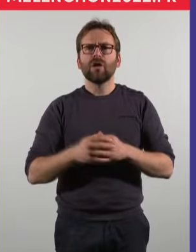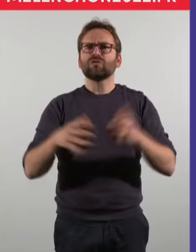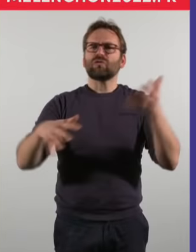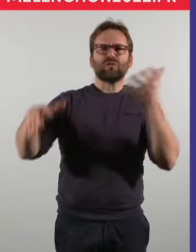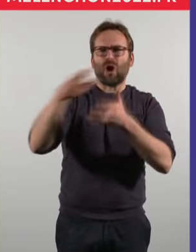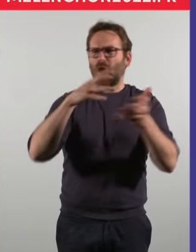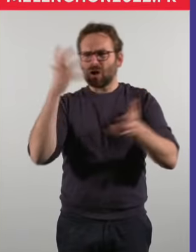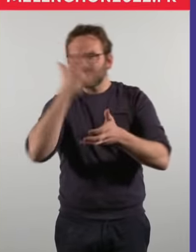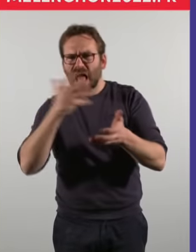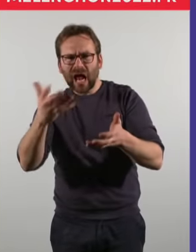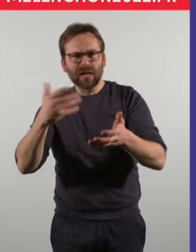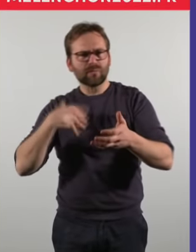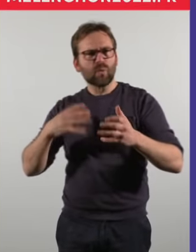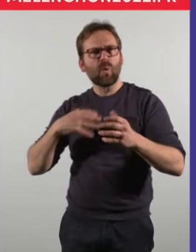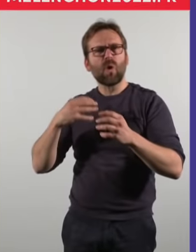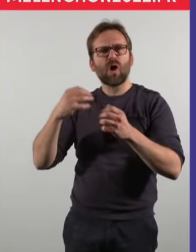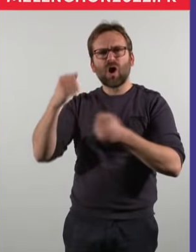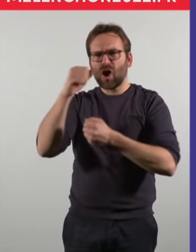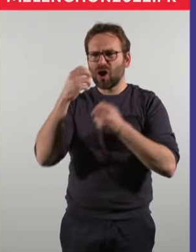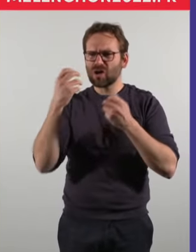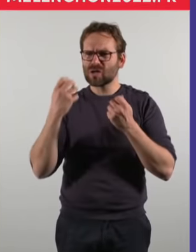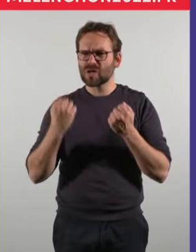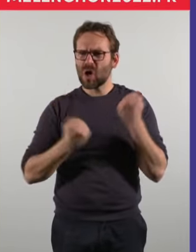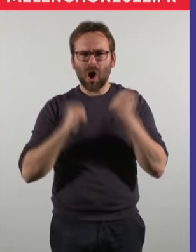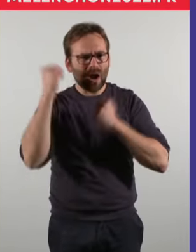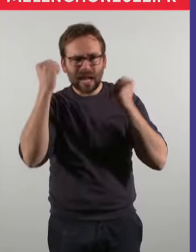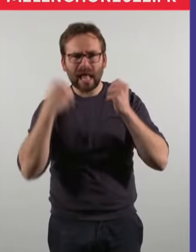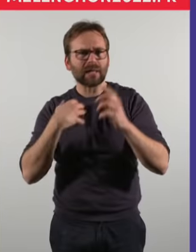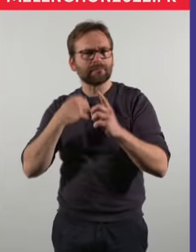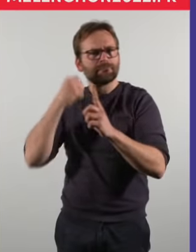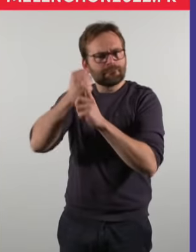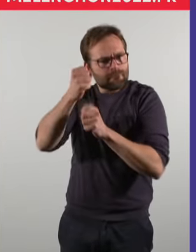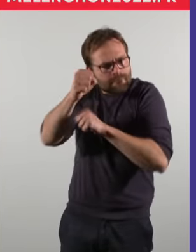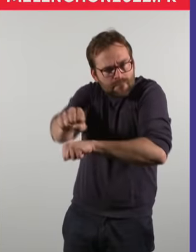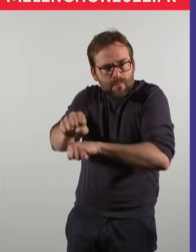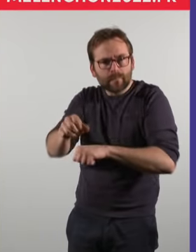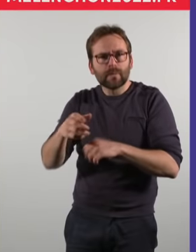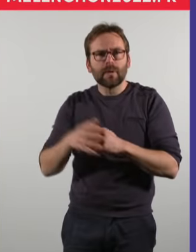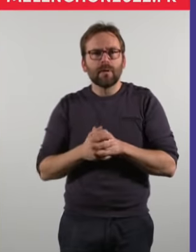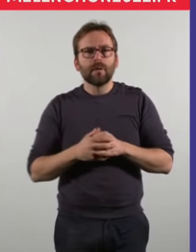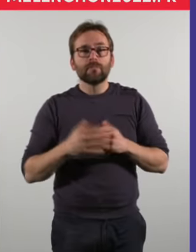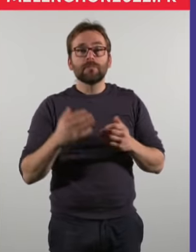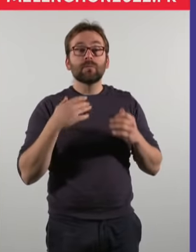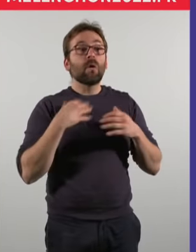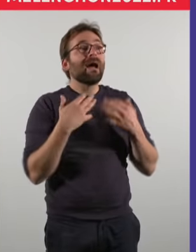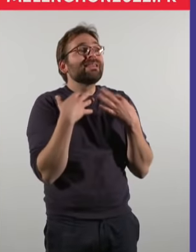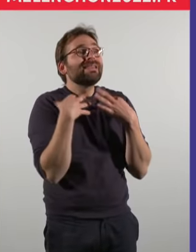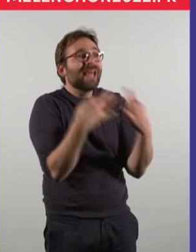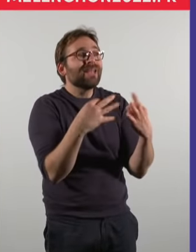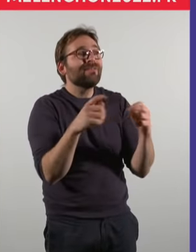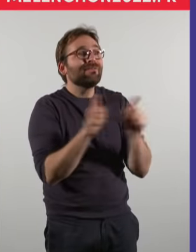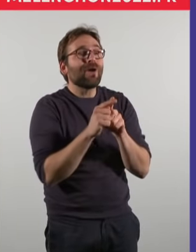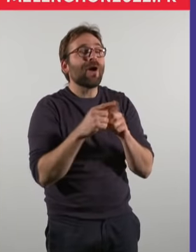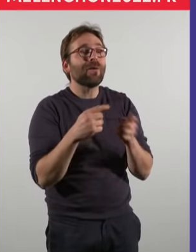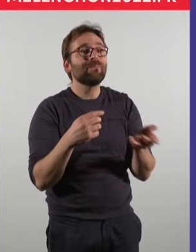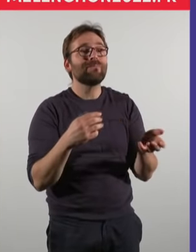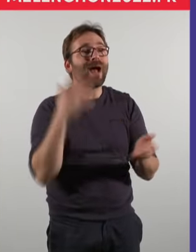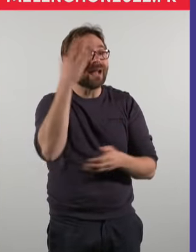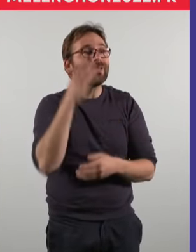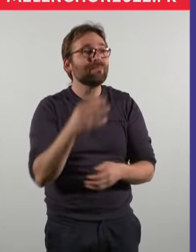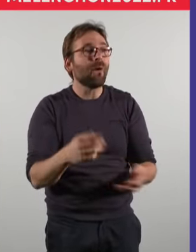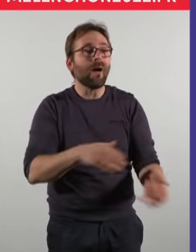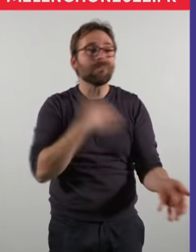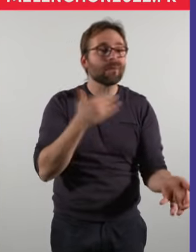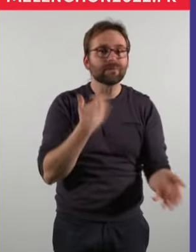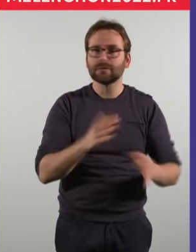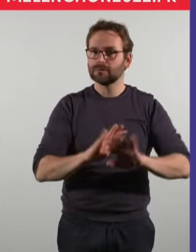scandale et dans la colère, plus que jamais. Naïfs comme des bêtes à abattoir, troublés comme des victimes, justement, il faut dire plus fort